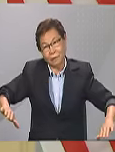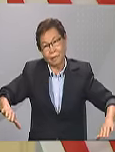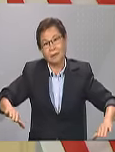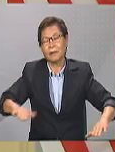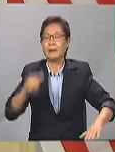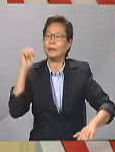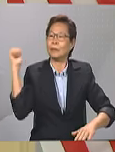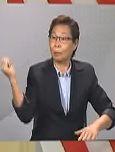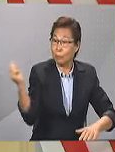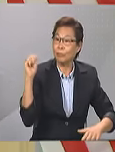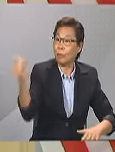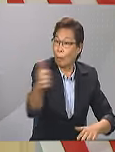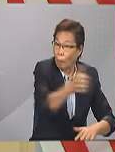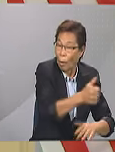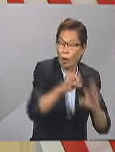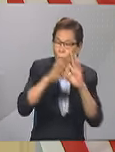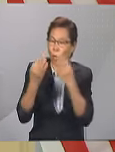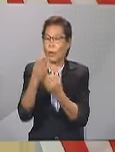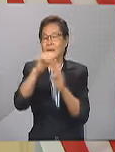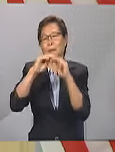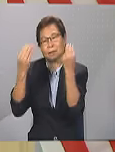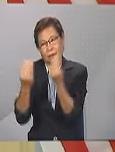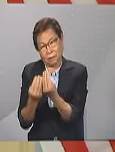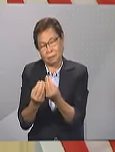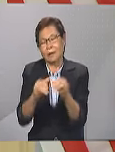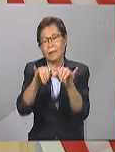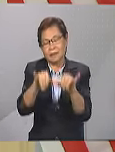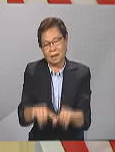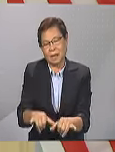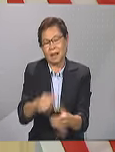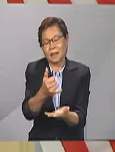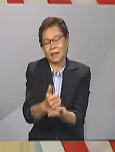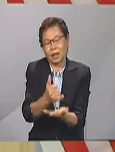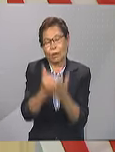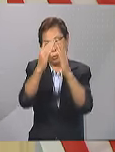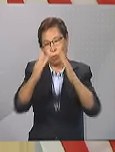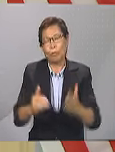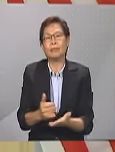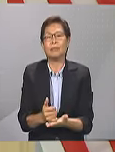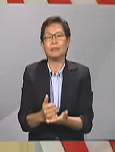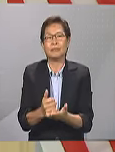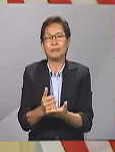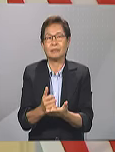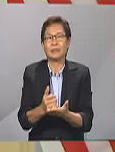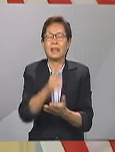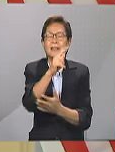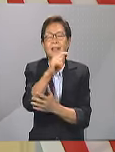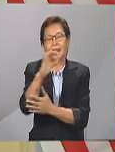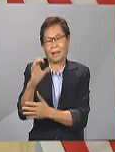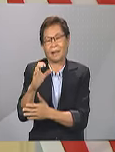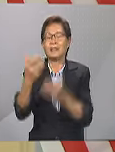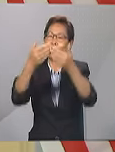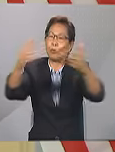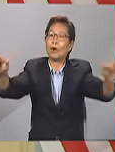diri keluarga dan masyarakat deh om Steve Terima kasih saya